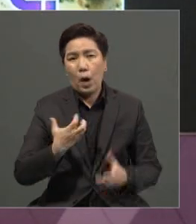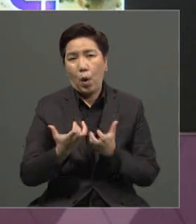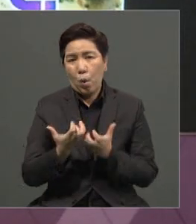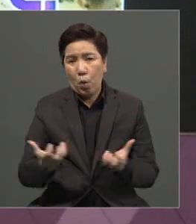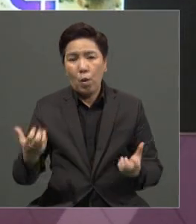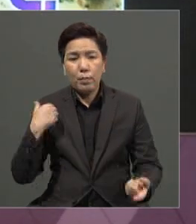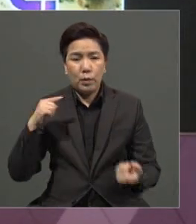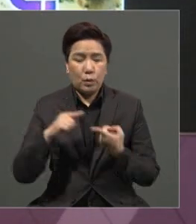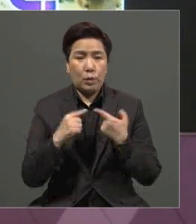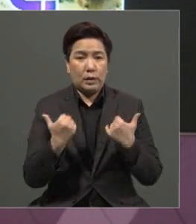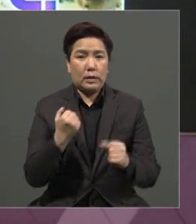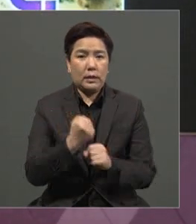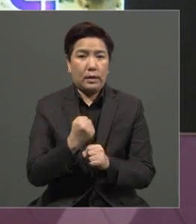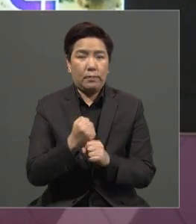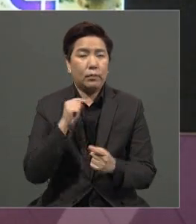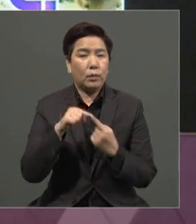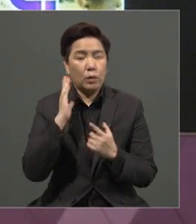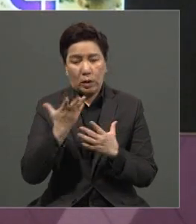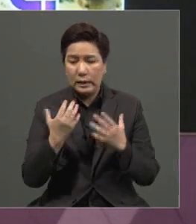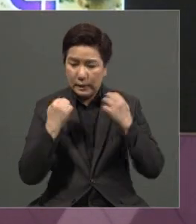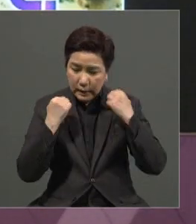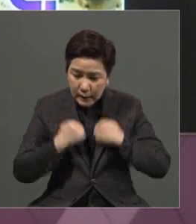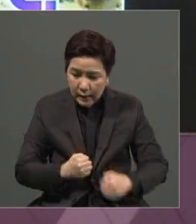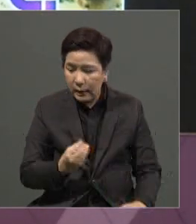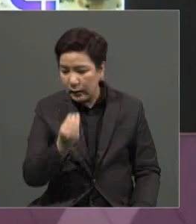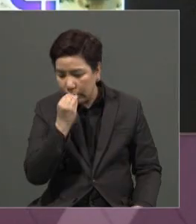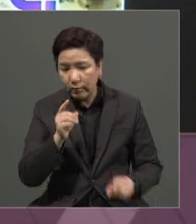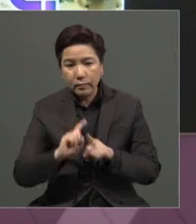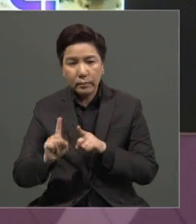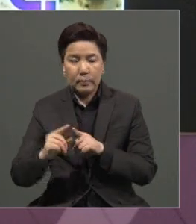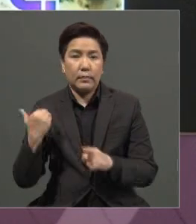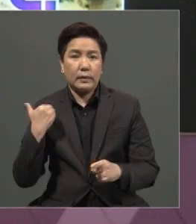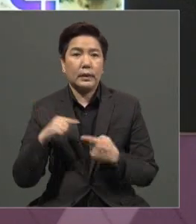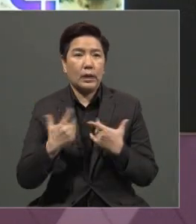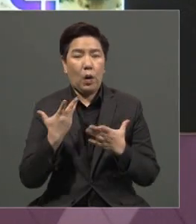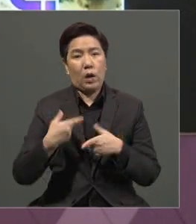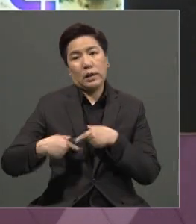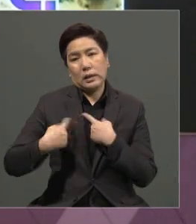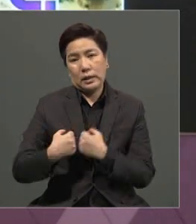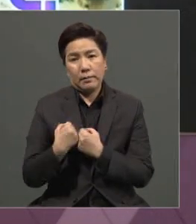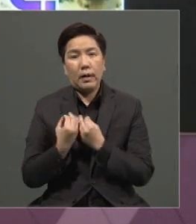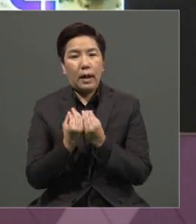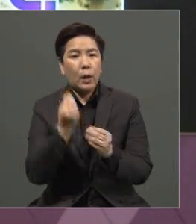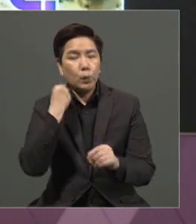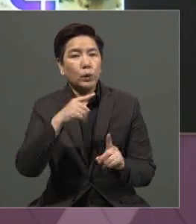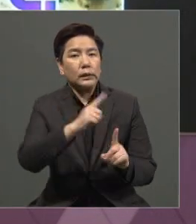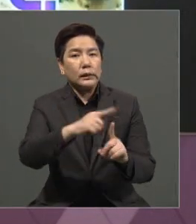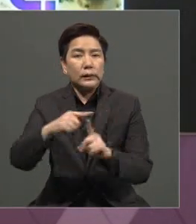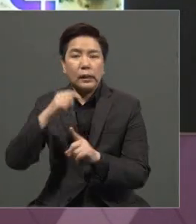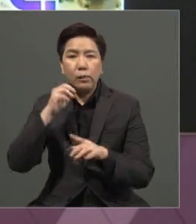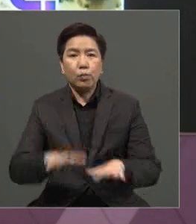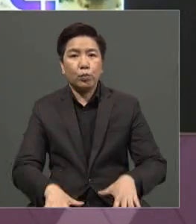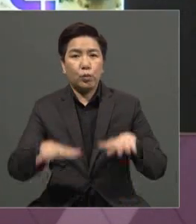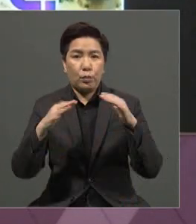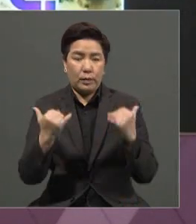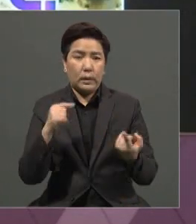แล้วก็อย่างื่นอีกไม่ว่าจะเป็นเสื้อผ้าของกินอะไรด้วยนะครับก็ขอเป็นกำลังใจให้พี่น้องทุกพื้นที่เลยตอนนี้ที่น้ำท่วม